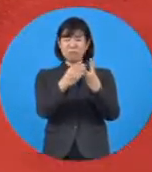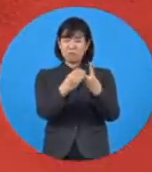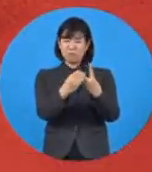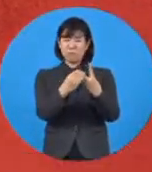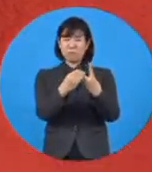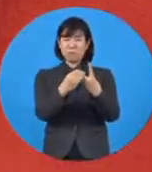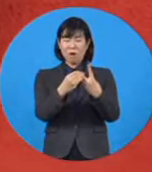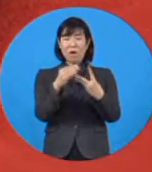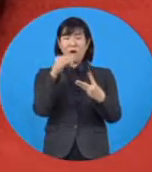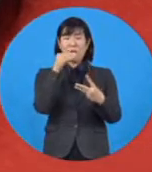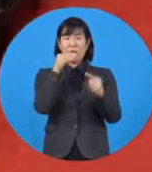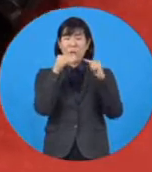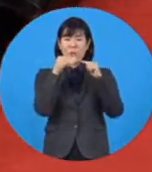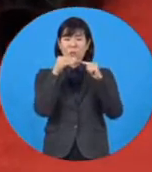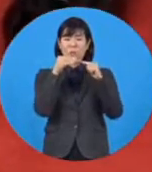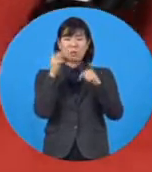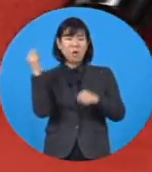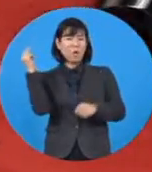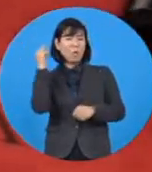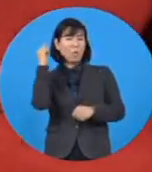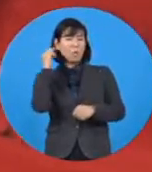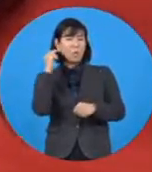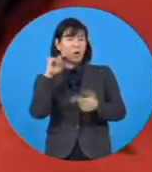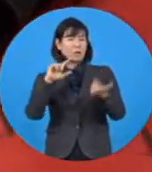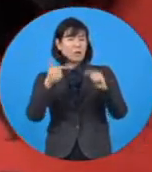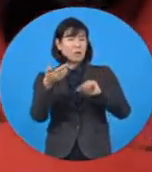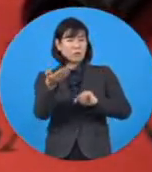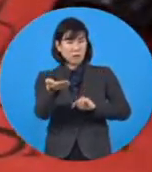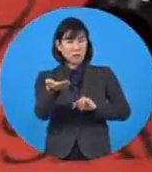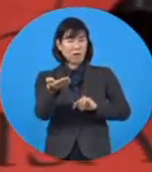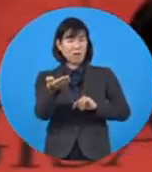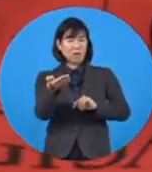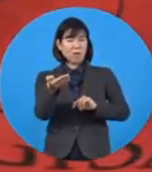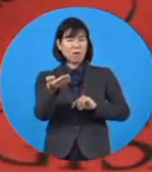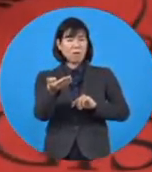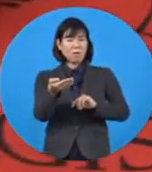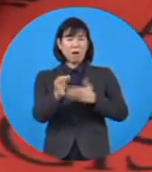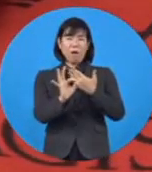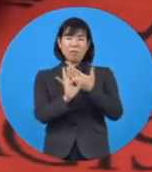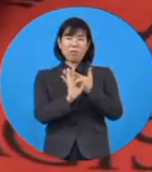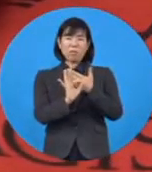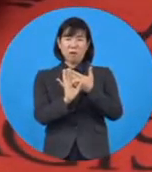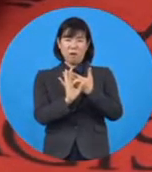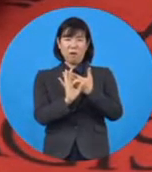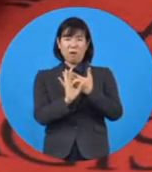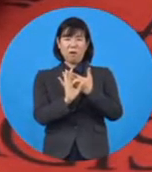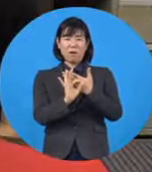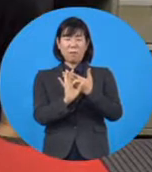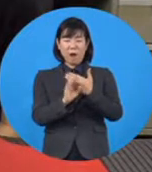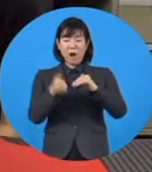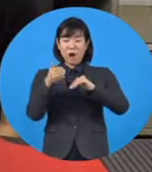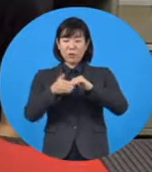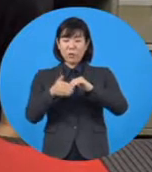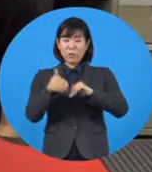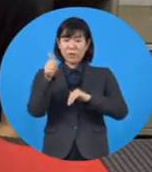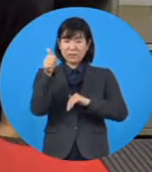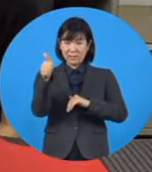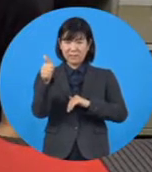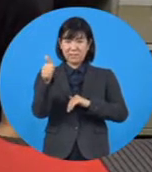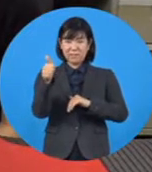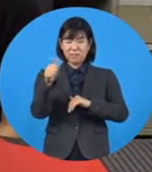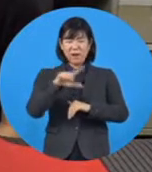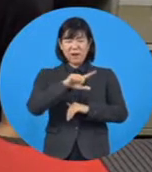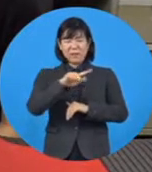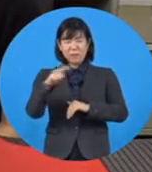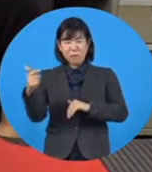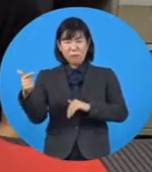ピースの一部の部分で音が変わるものなんですか？ はい、まあ、例えれば日本料理 その職人さんたちがいろんな包